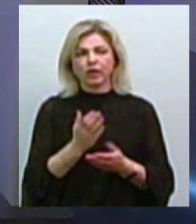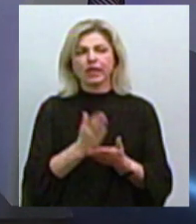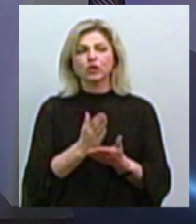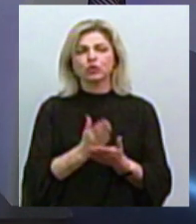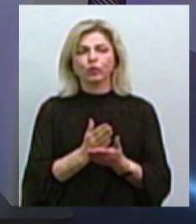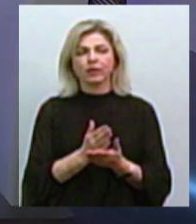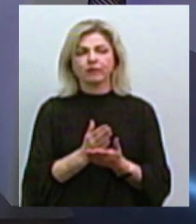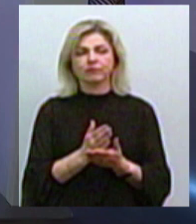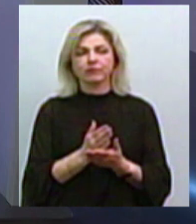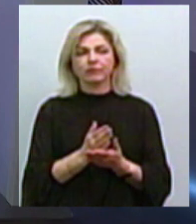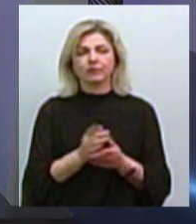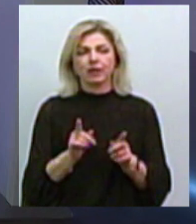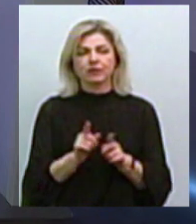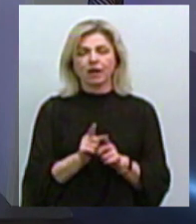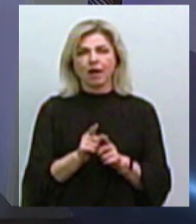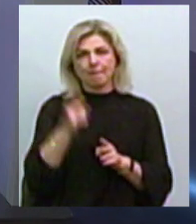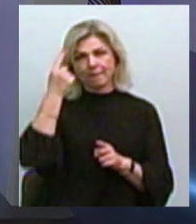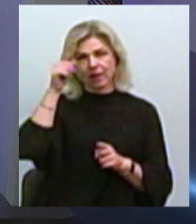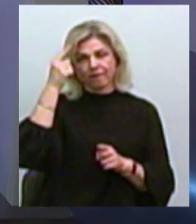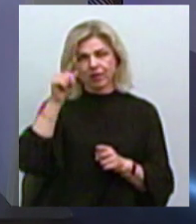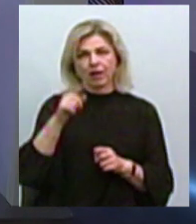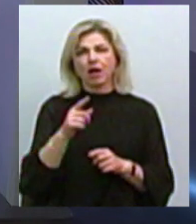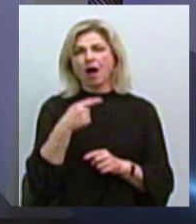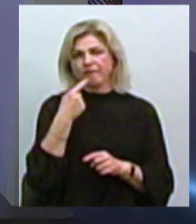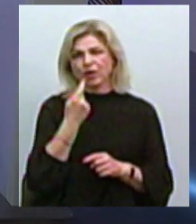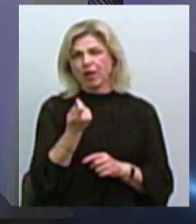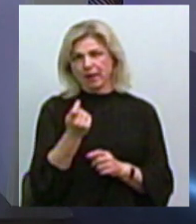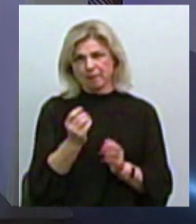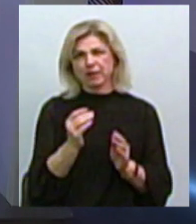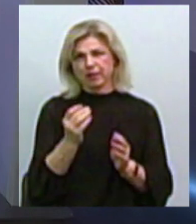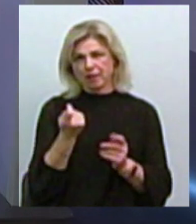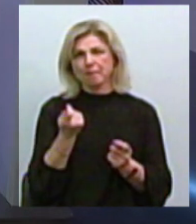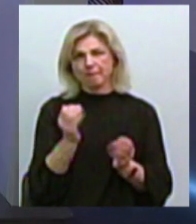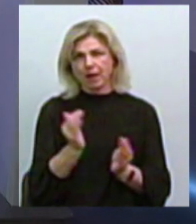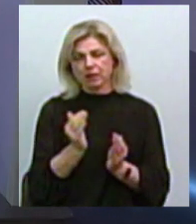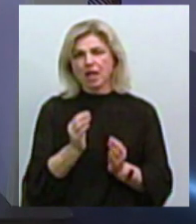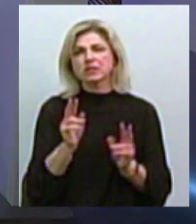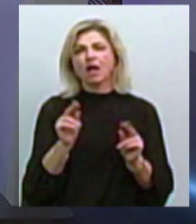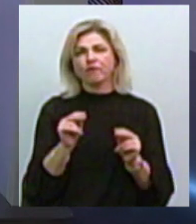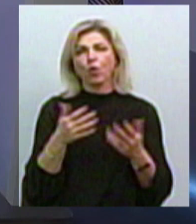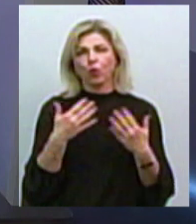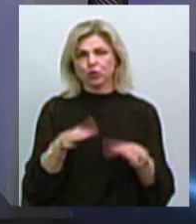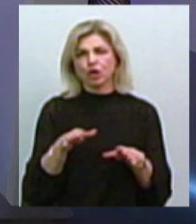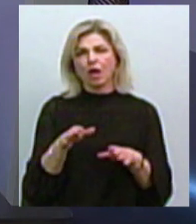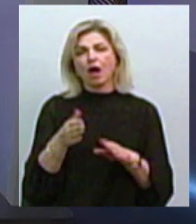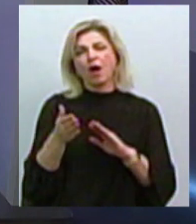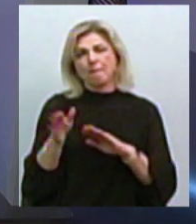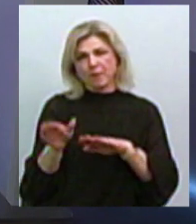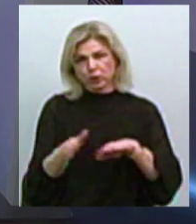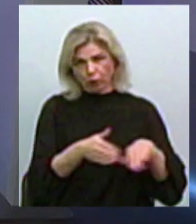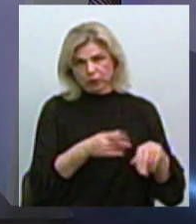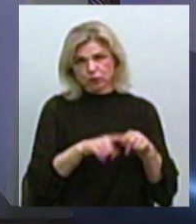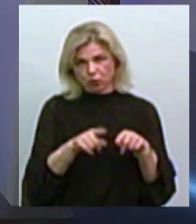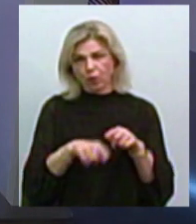існує такий невеличкий міф, кажу невеличкий, тому що, слава Богу, він уже уходить, як то кажуть, минуле, але міф,